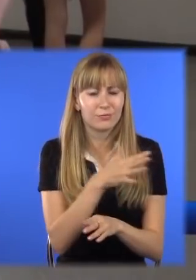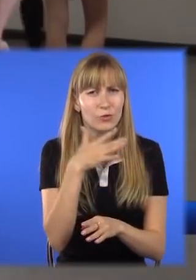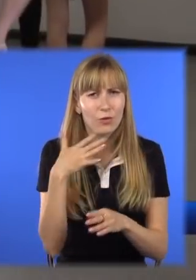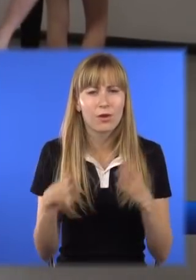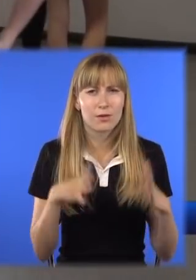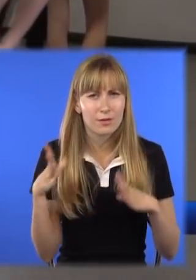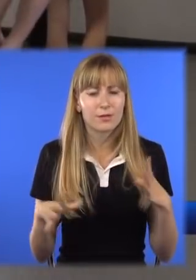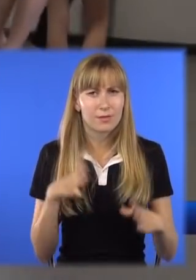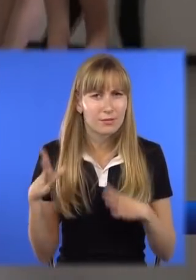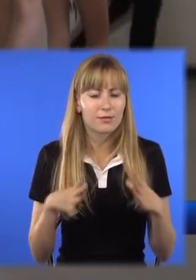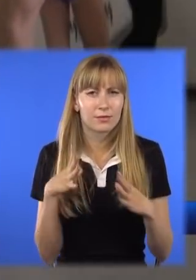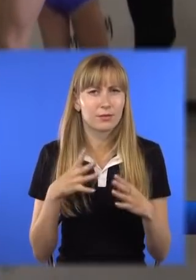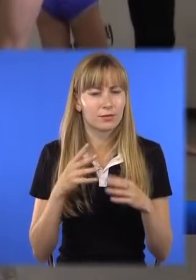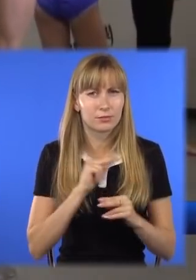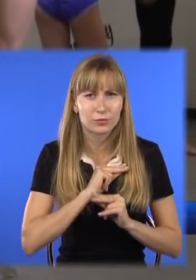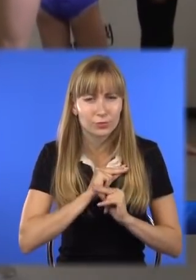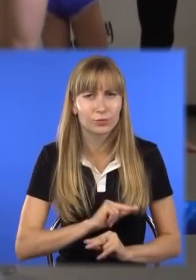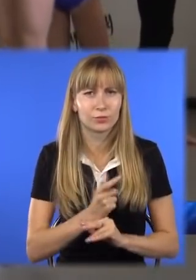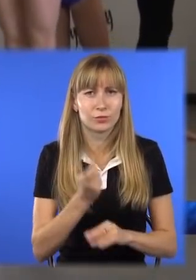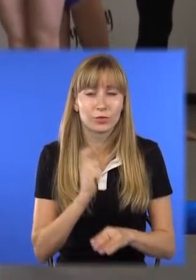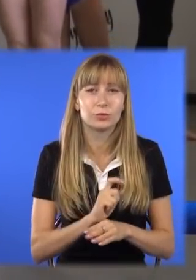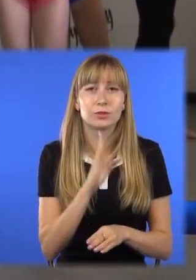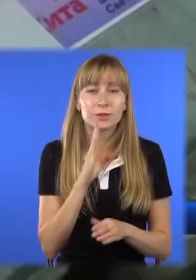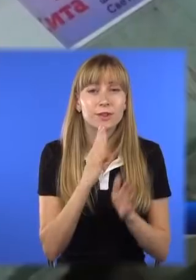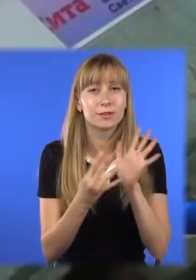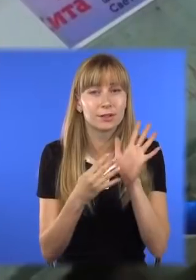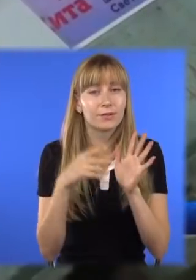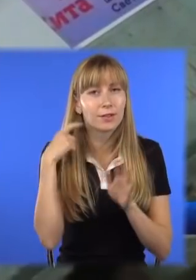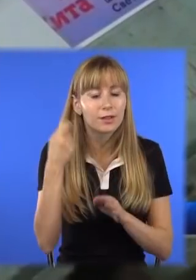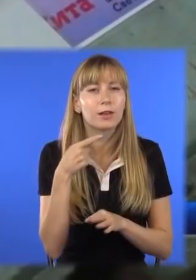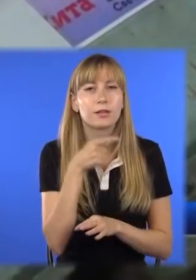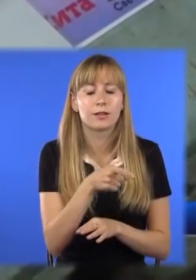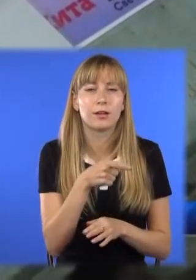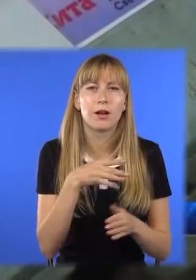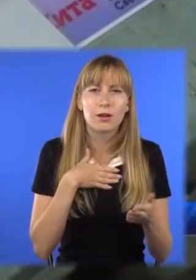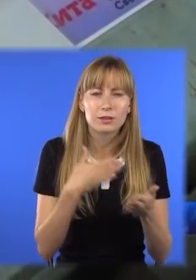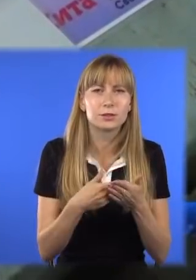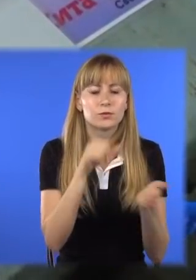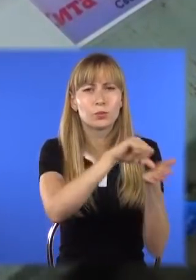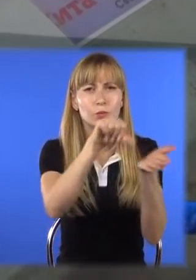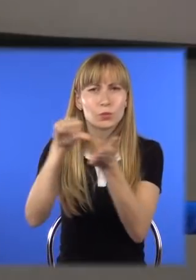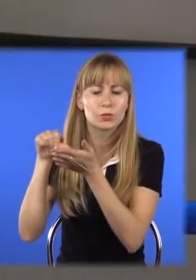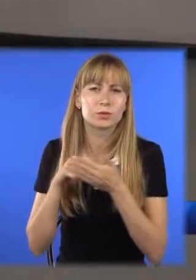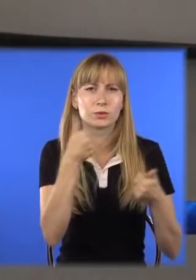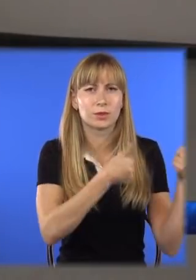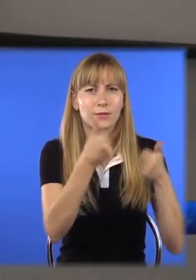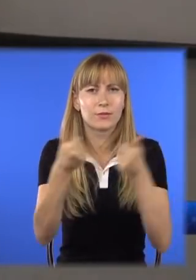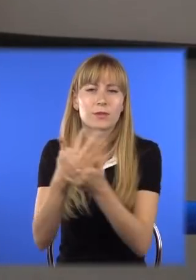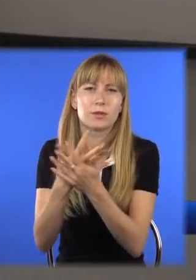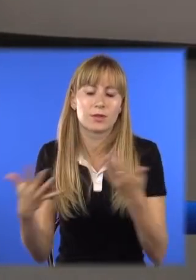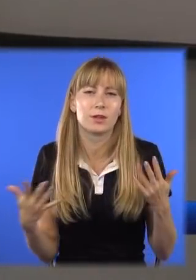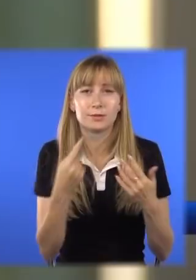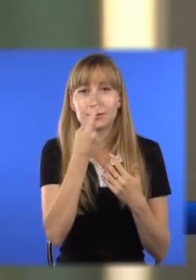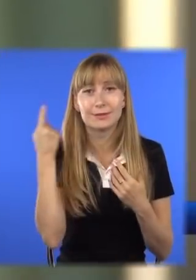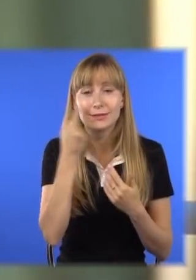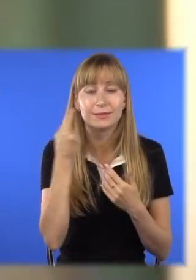років Дар'я активно бере участь в змаганнях у різних містах України. З останніх звитяг – золото європейської першості в сусідній